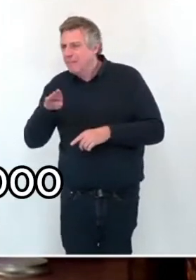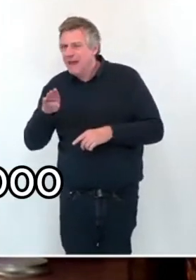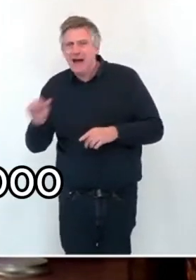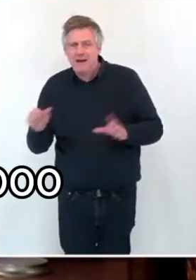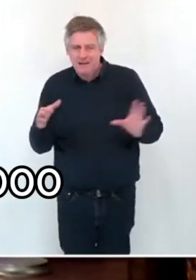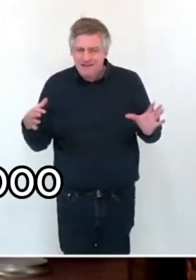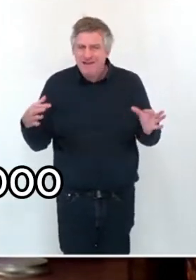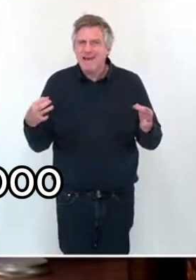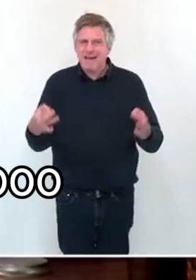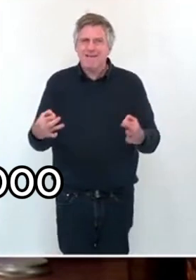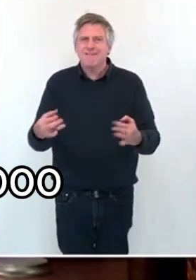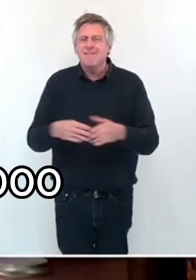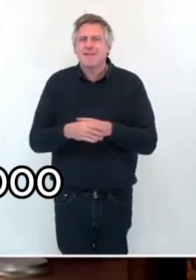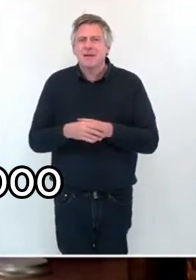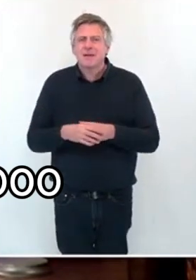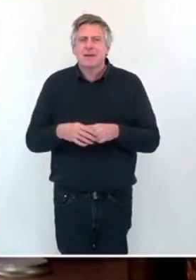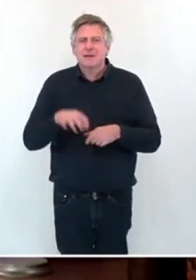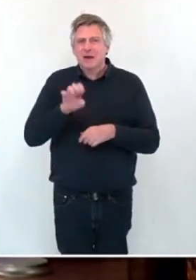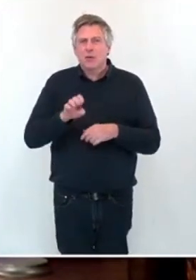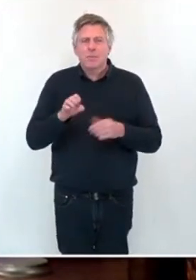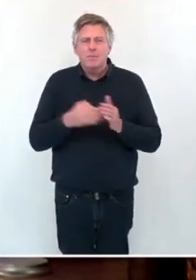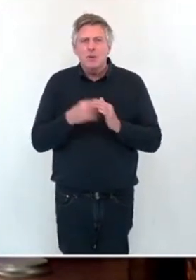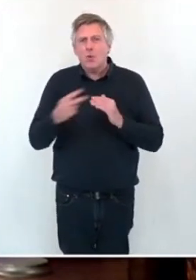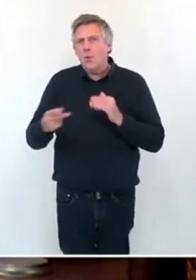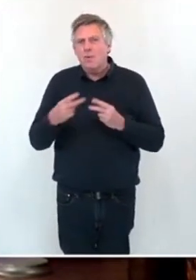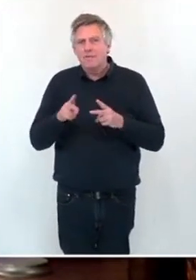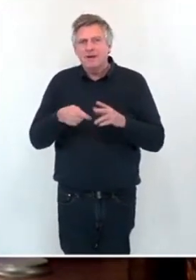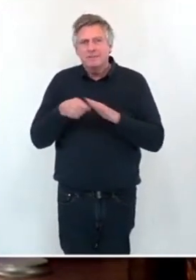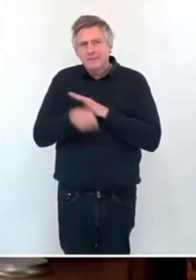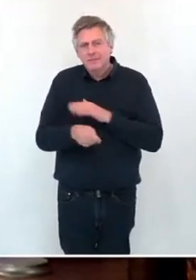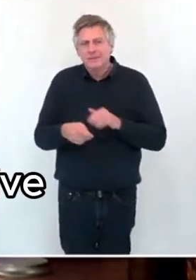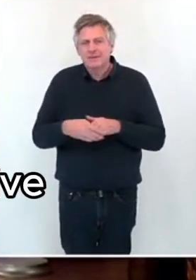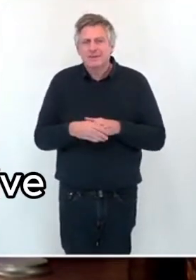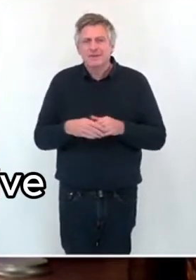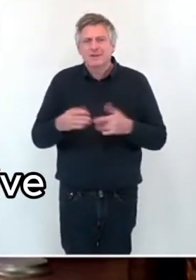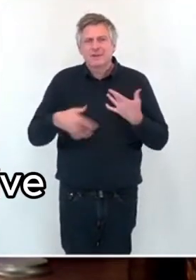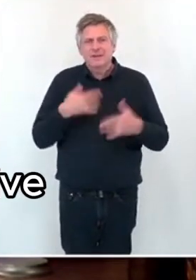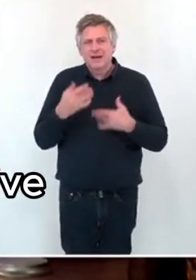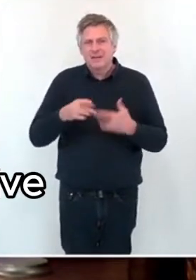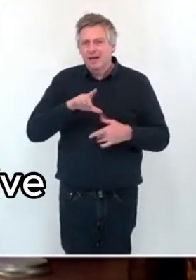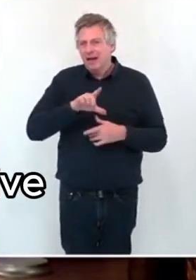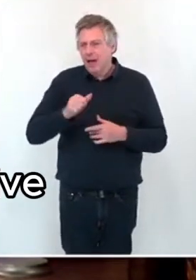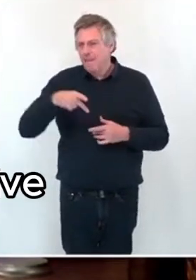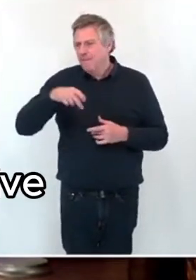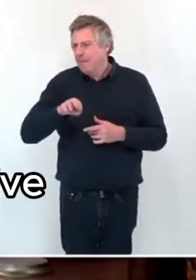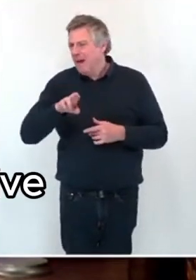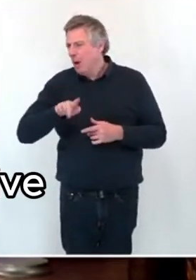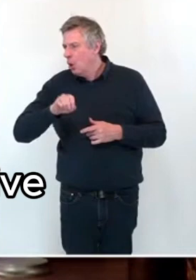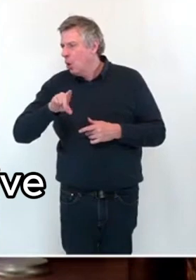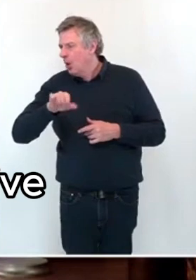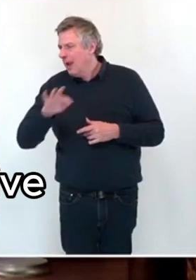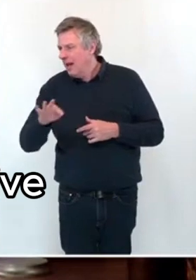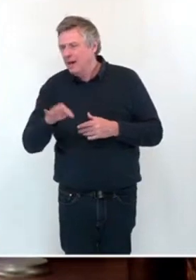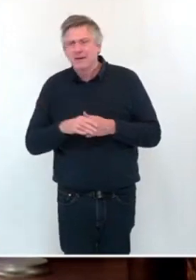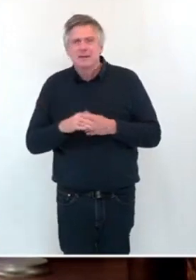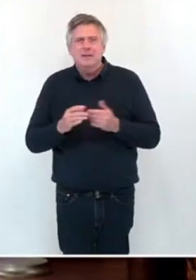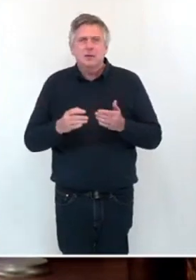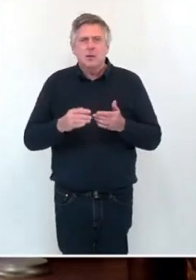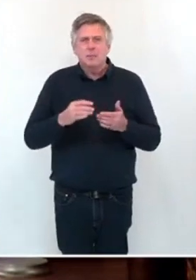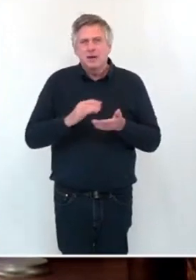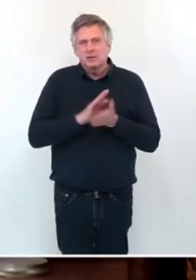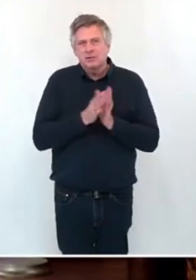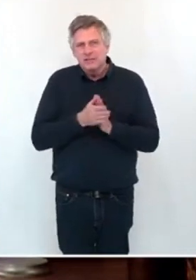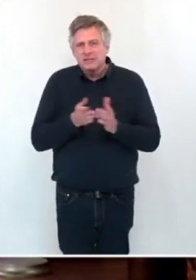ce nouveau projet à hauteur de 40 000 €. Le théâtre de la Pergola fonctionne toujours en mise à disposition associative avant